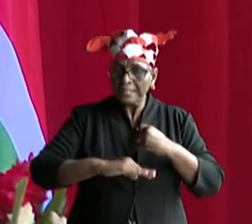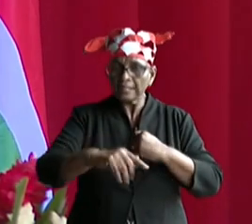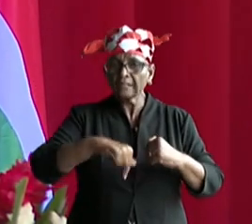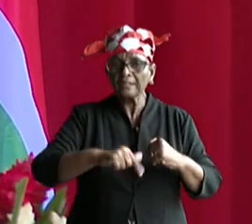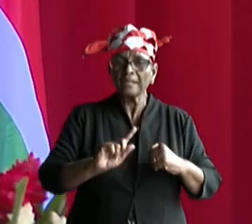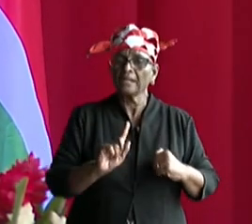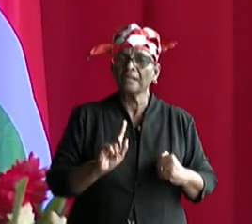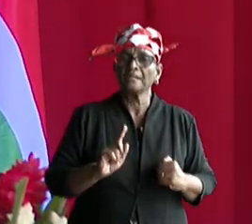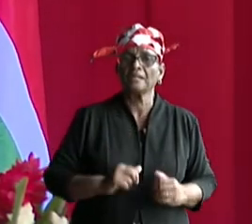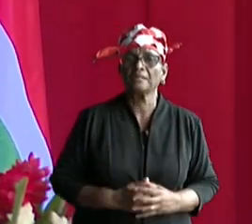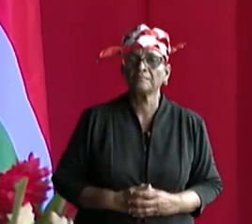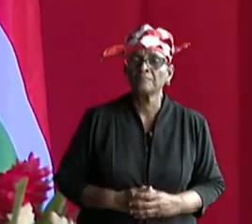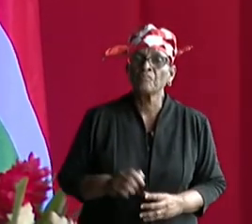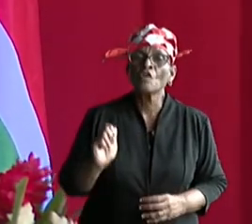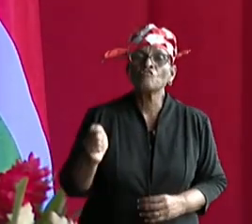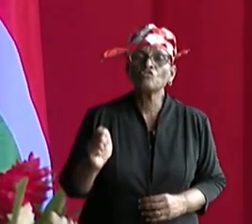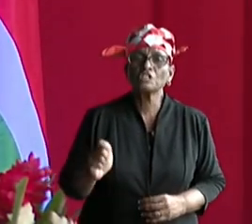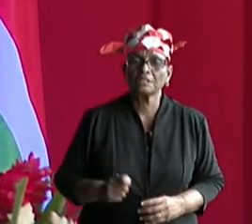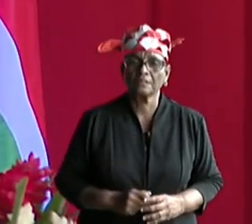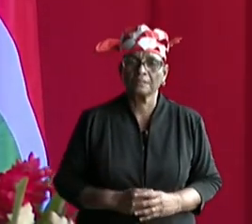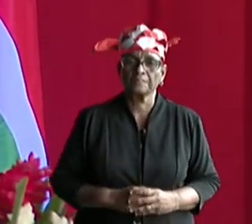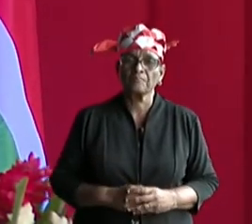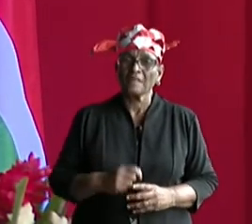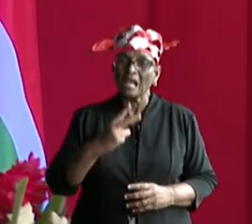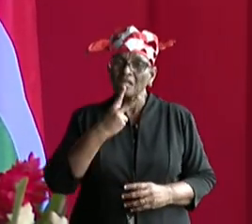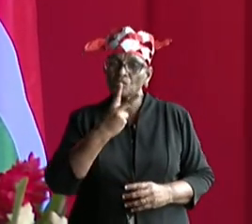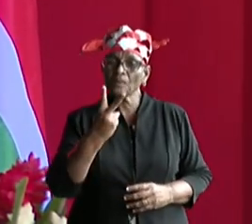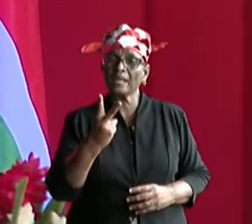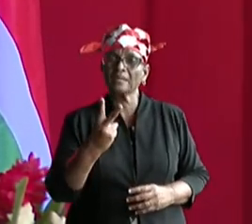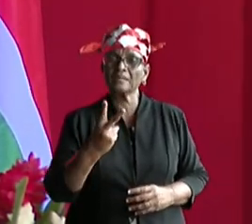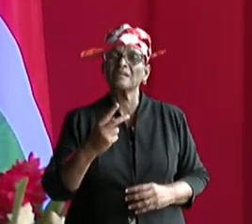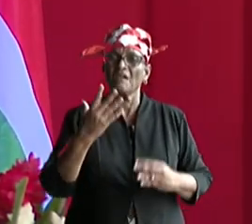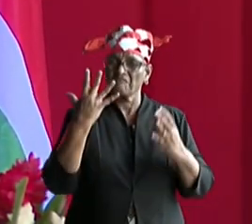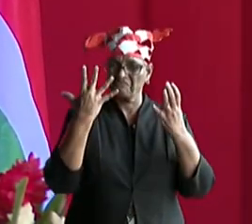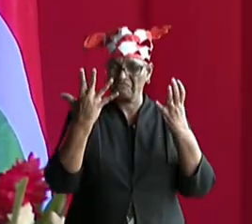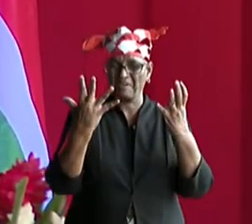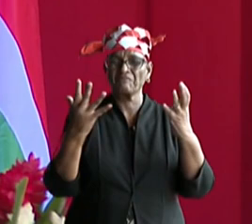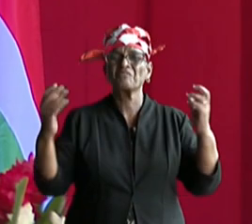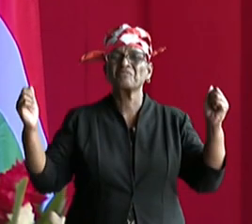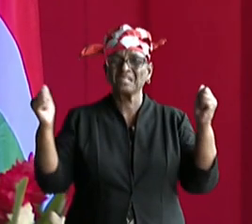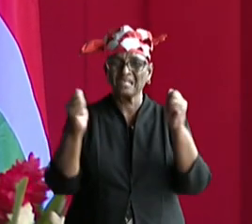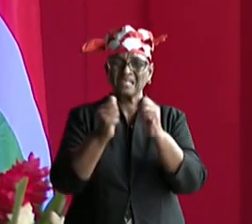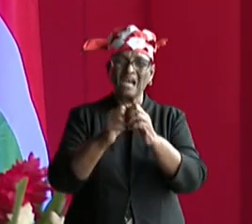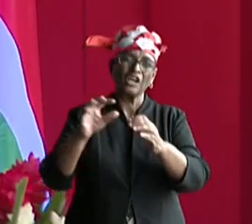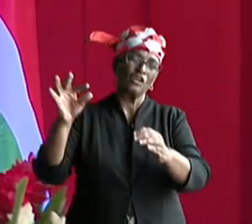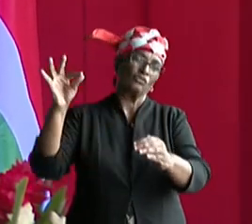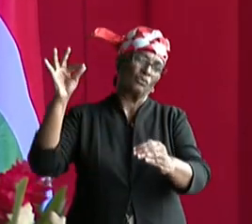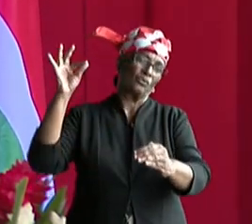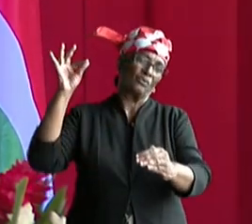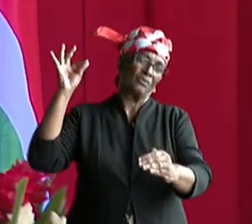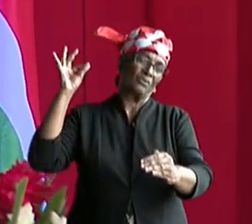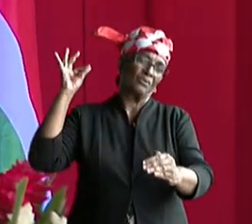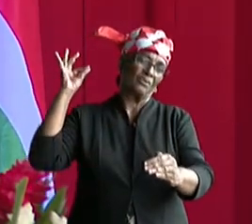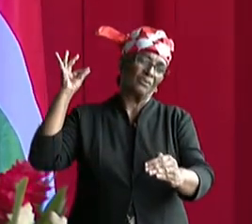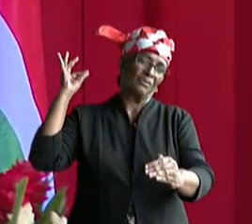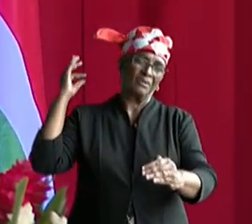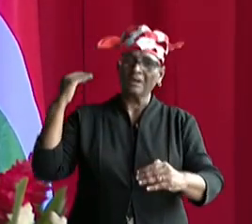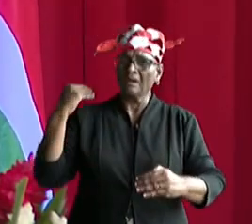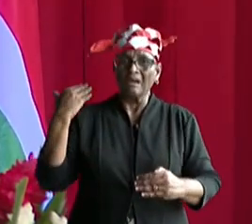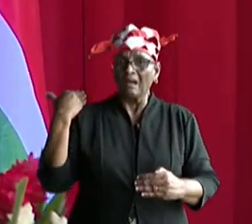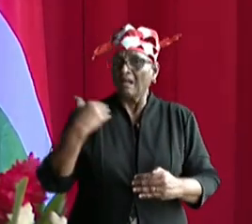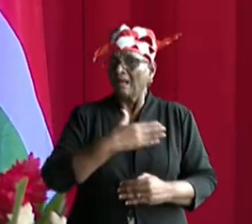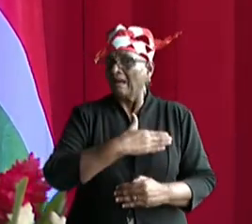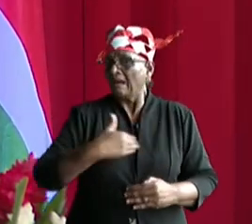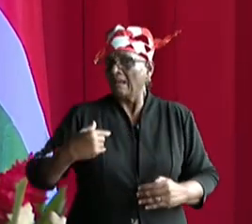aangelegenheden. Meneer de voorzitter, als we vandaag, 45 jaar later, terugblikken, wil ik niet te lang